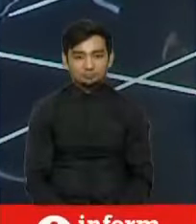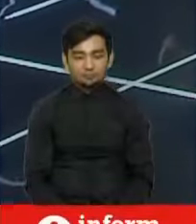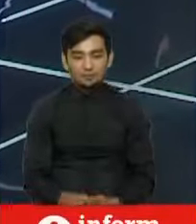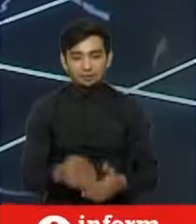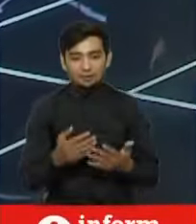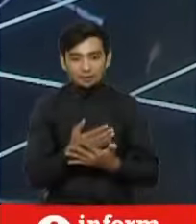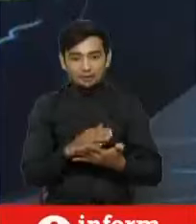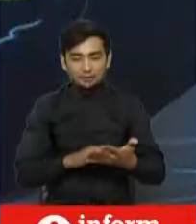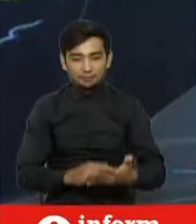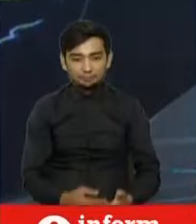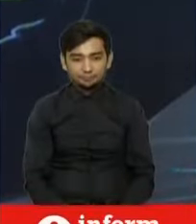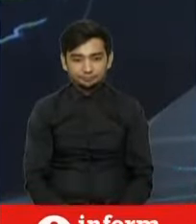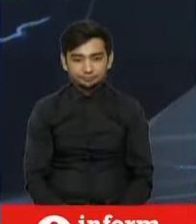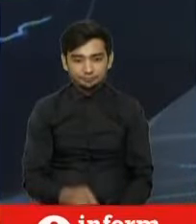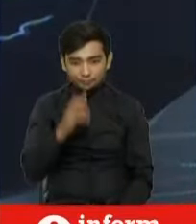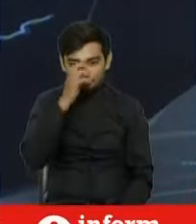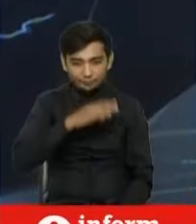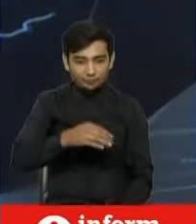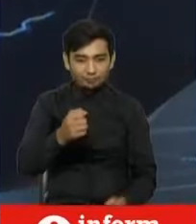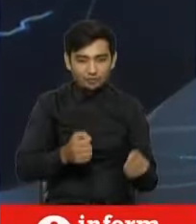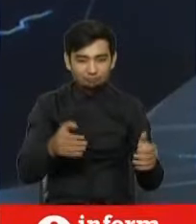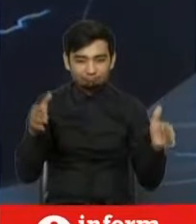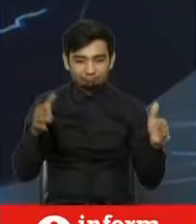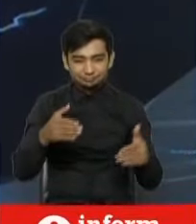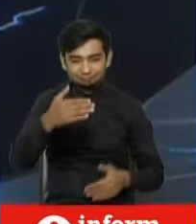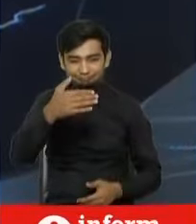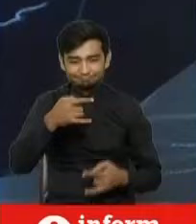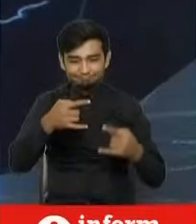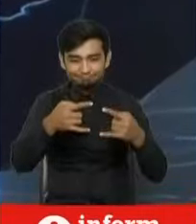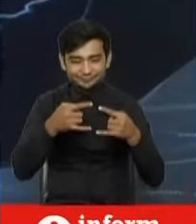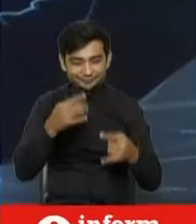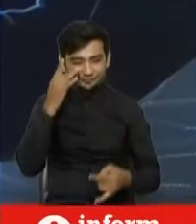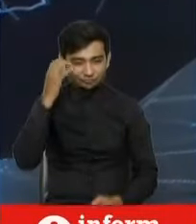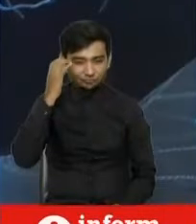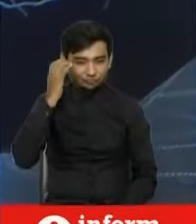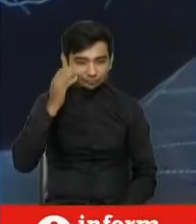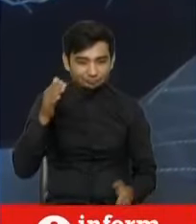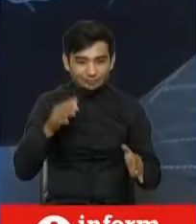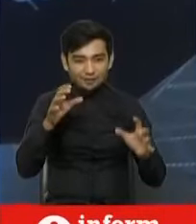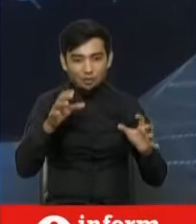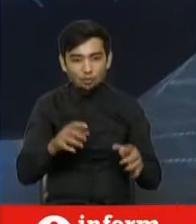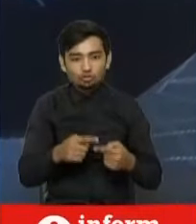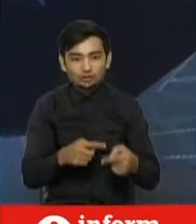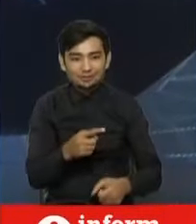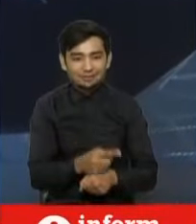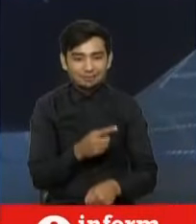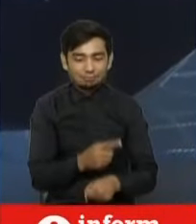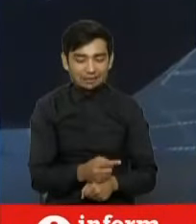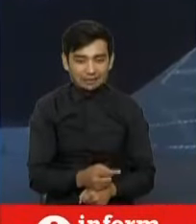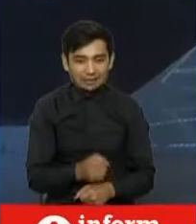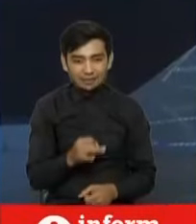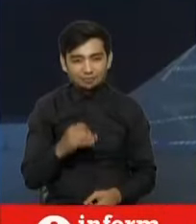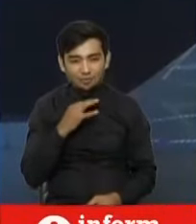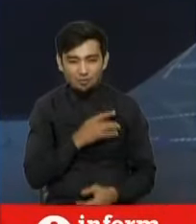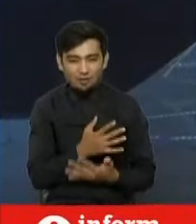Тікелей эфирде информбюро. Елімізде автокөліктің алдыңғы және алдыңғы бүйір әйнектерін қараңғылауға заң бойынша тыйым салынған.